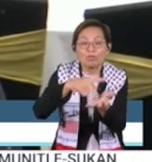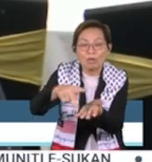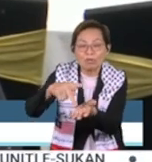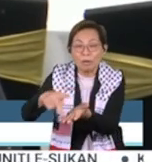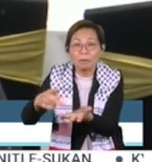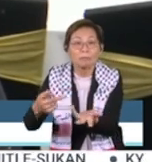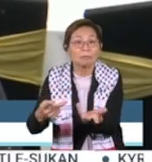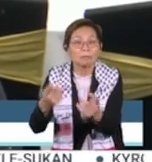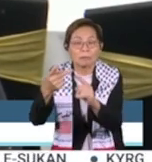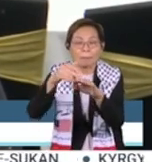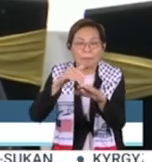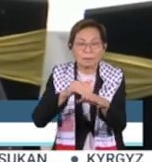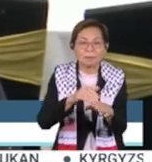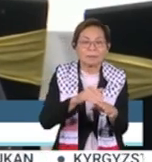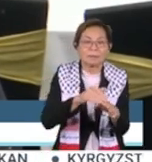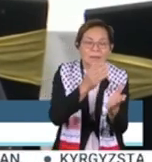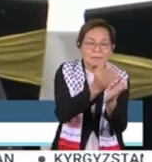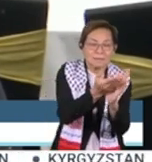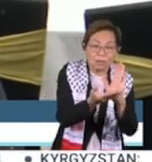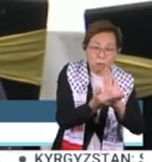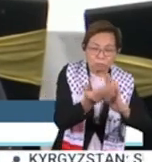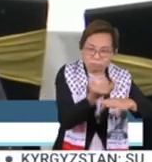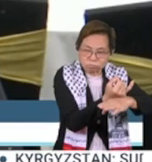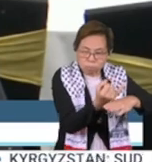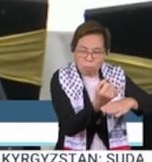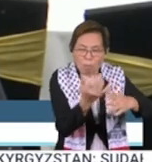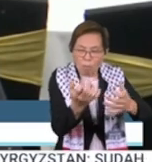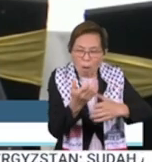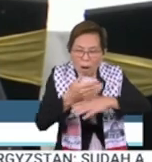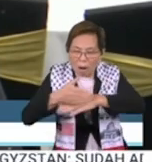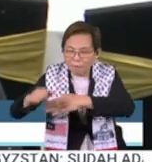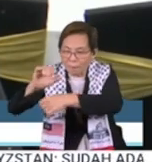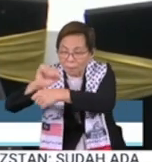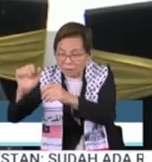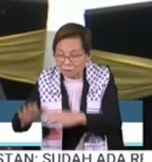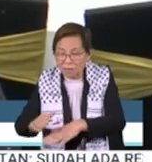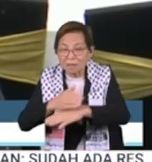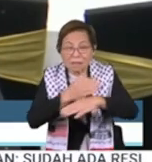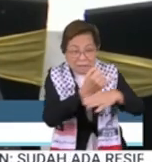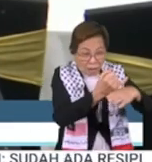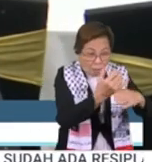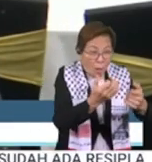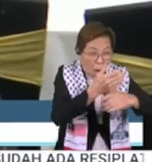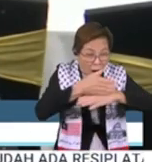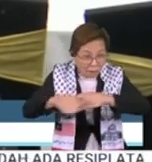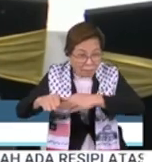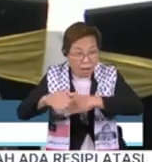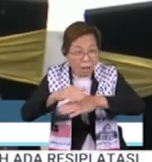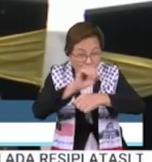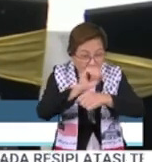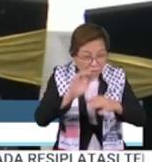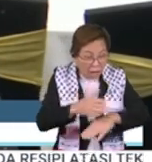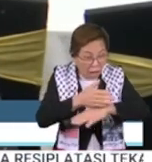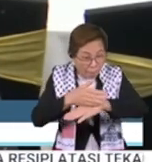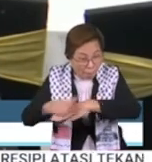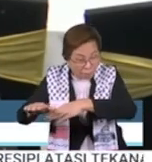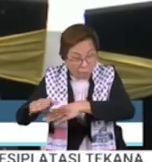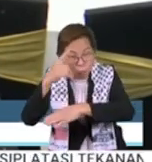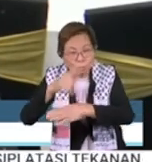pada mana-mana sektor industri yang ingin menghantar pekerja mereka untuk mendapatkan diploma in